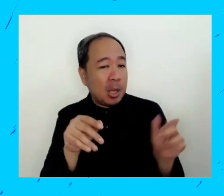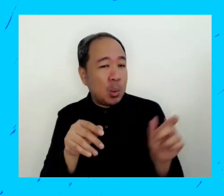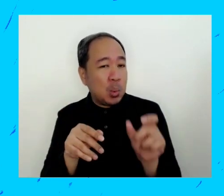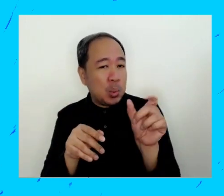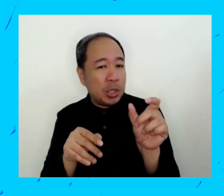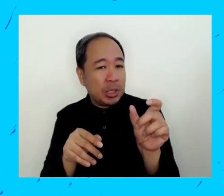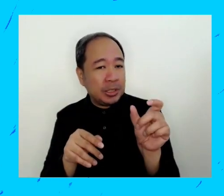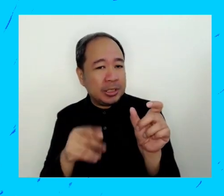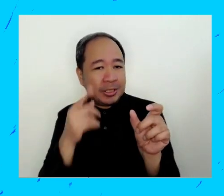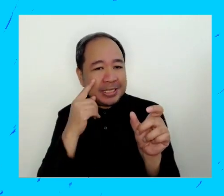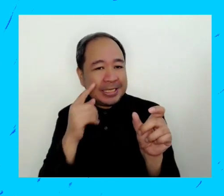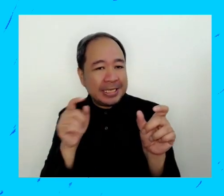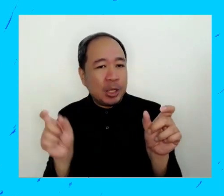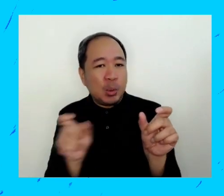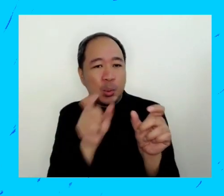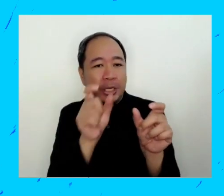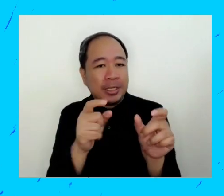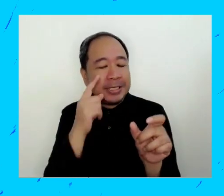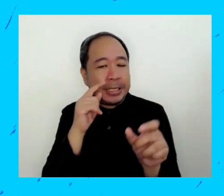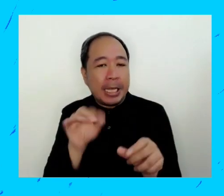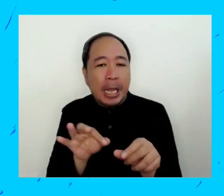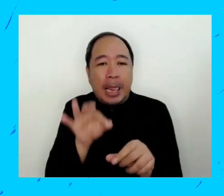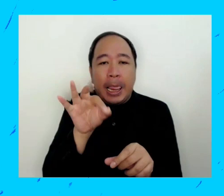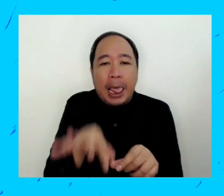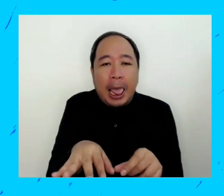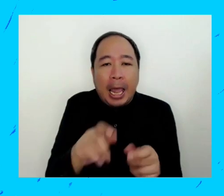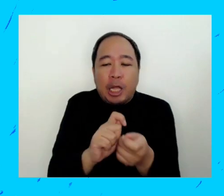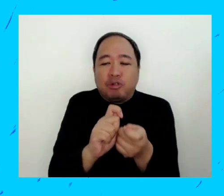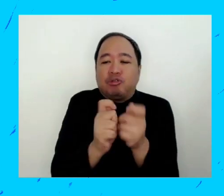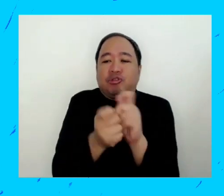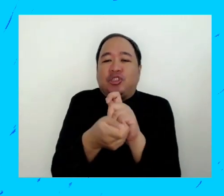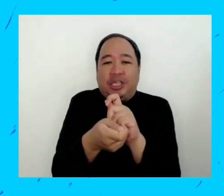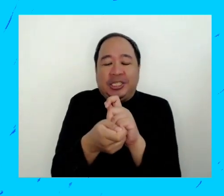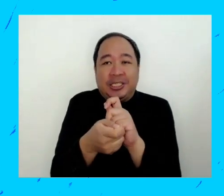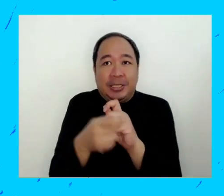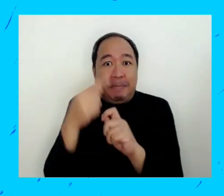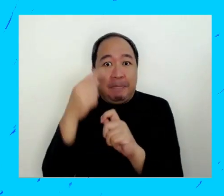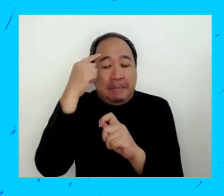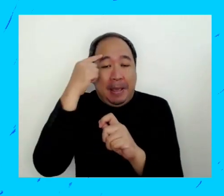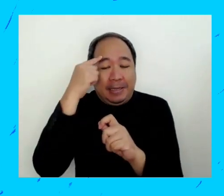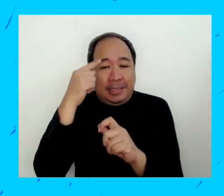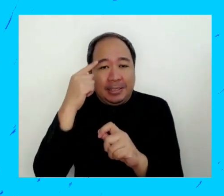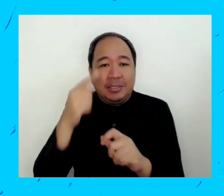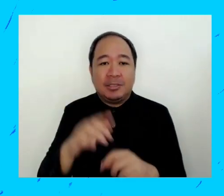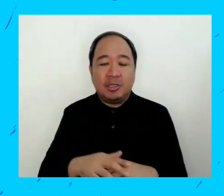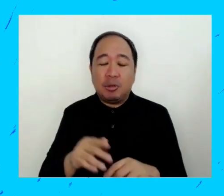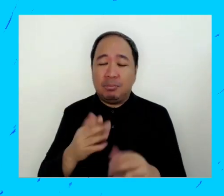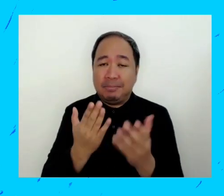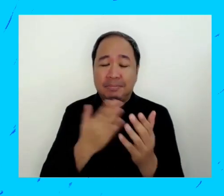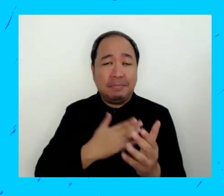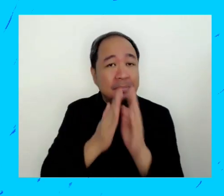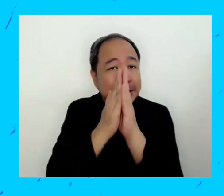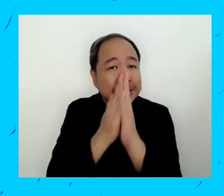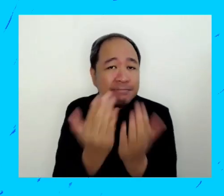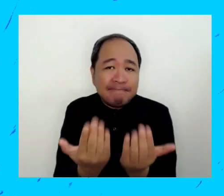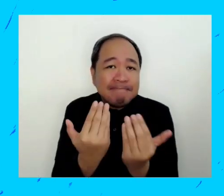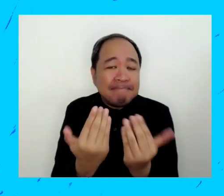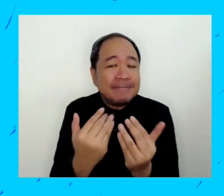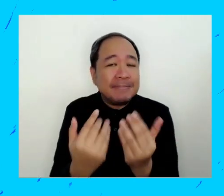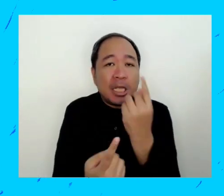ce ne sont que des mots, n'ayez pas peur de poser des questions, s'il vous plaît.